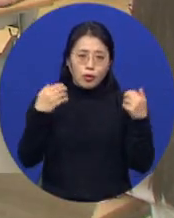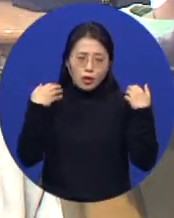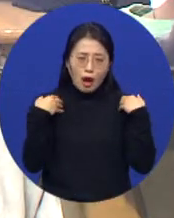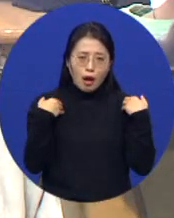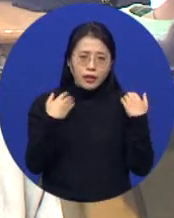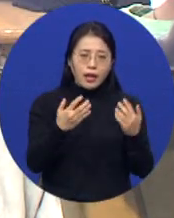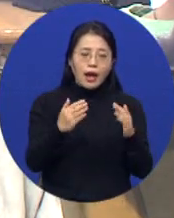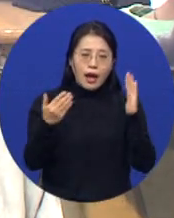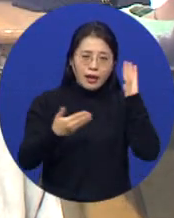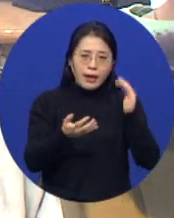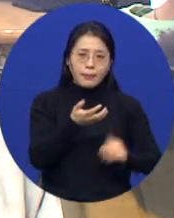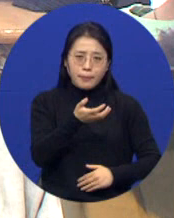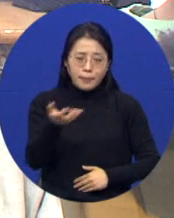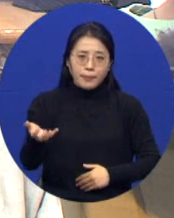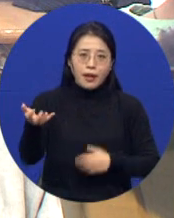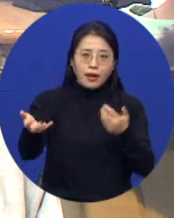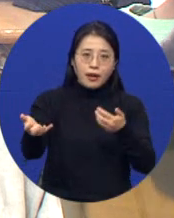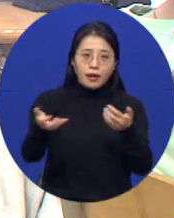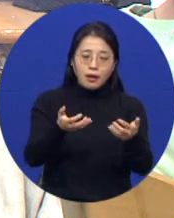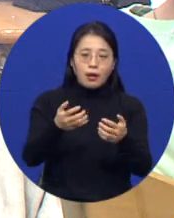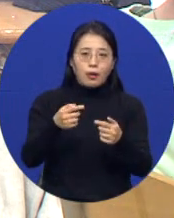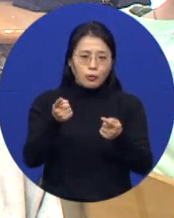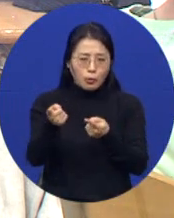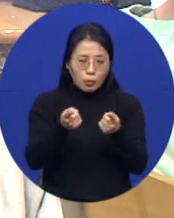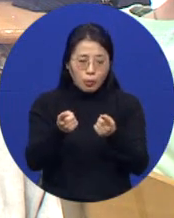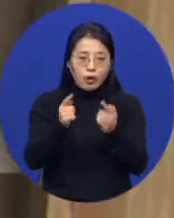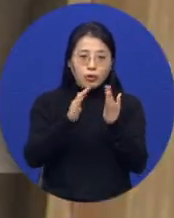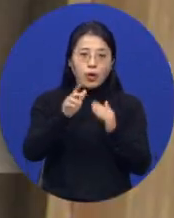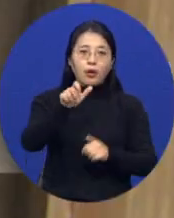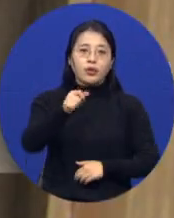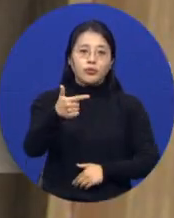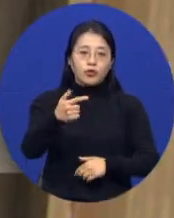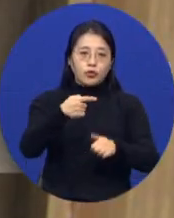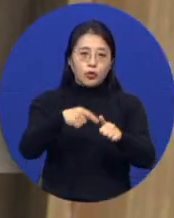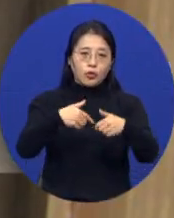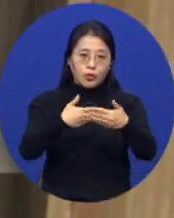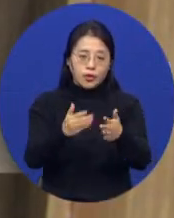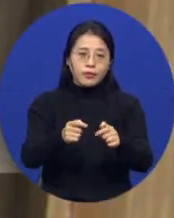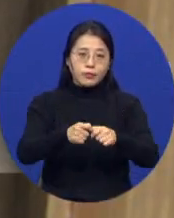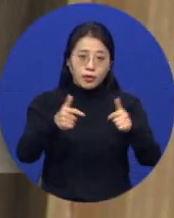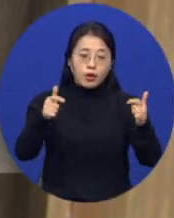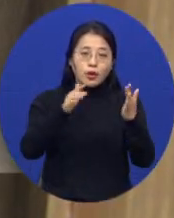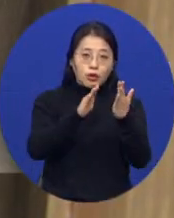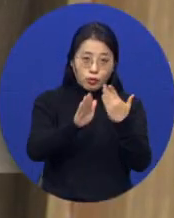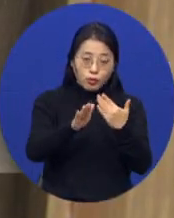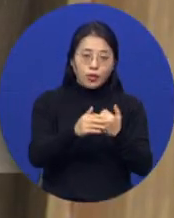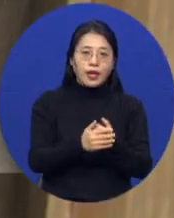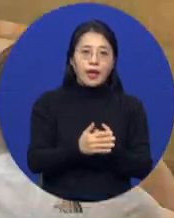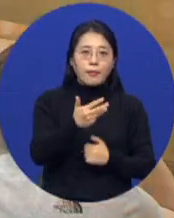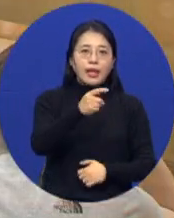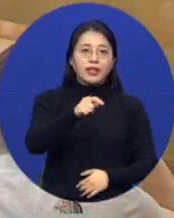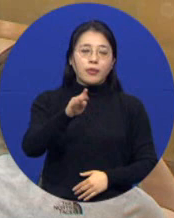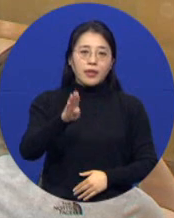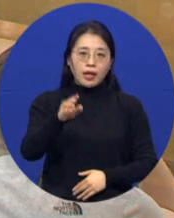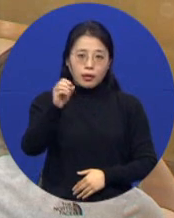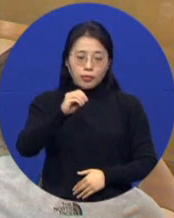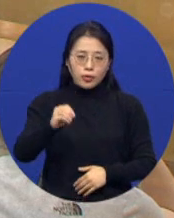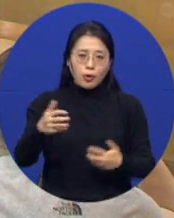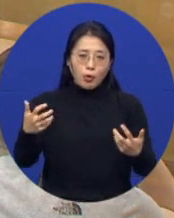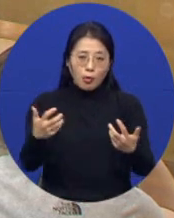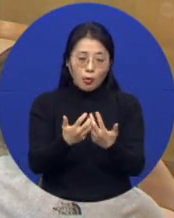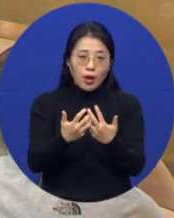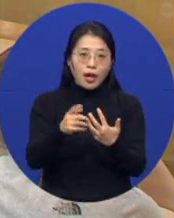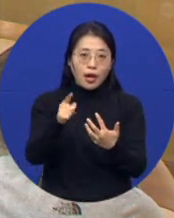반영하고 56학급을 늘려 과밀학급 비율을 기존의 24.7%에서 8.4%로